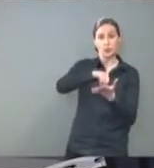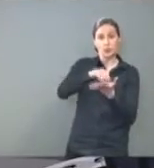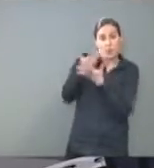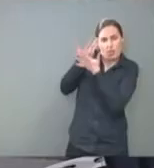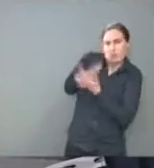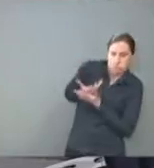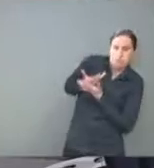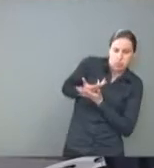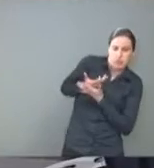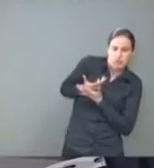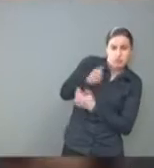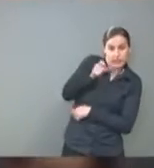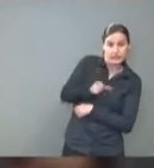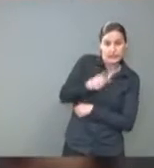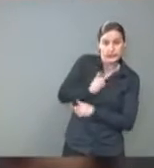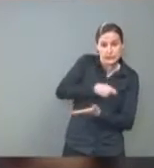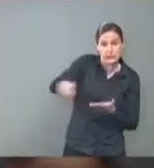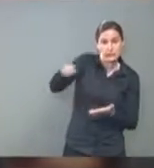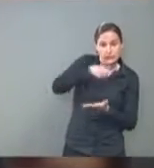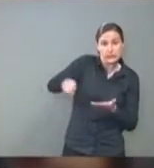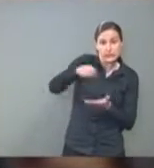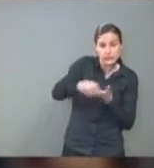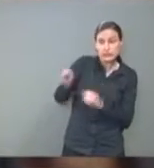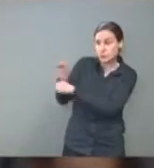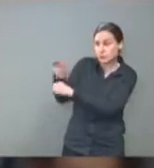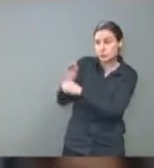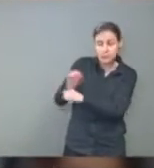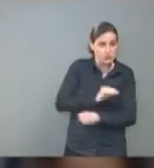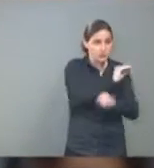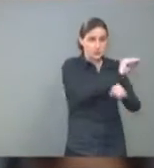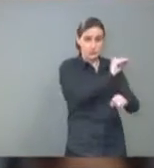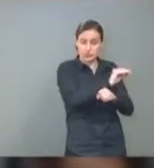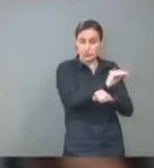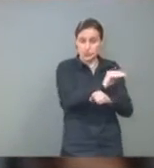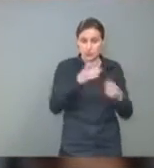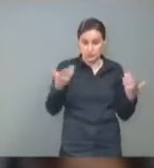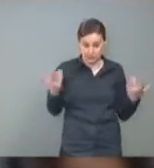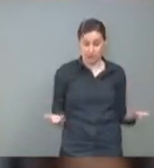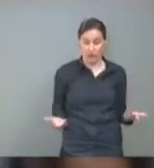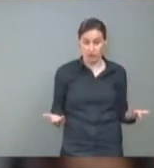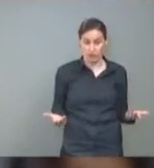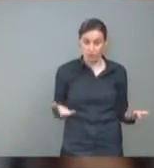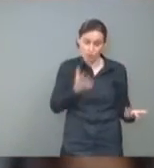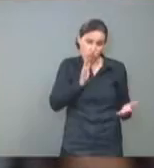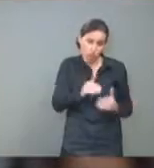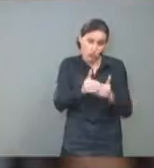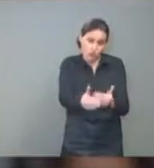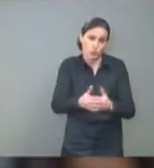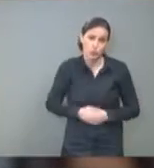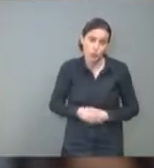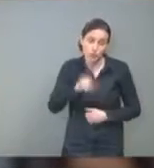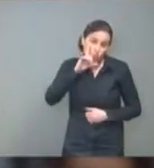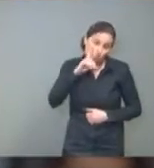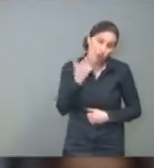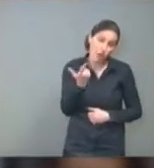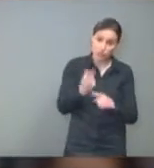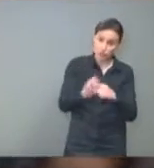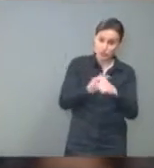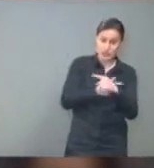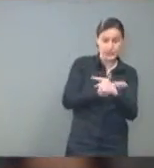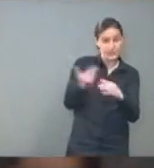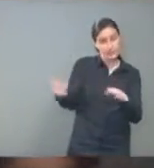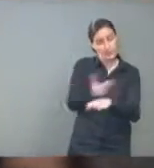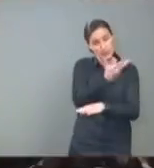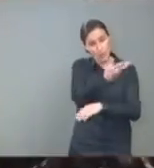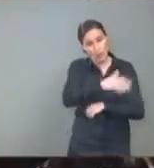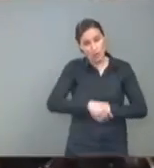Parce que petit à petit, vous rompez le consentement à l'impôt. Et les gens finissent par se dire que ça